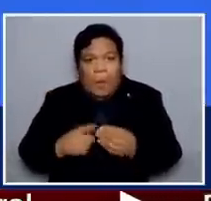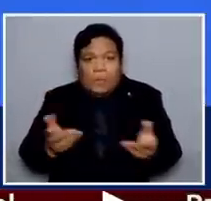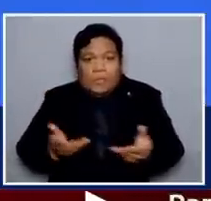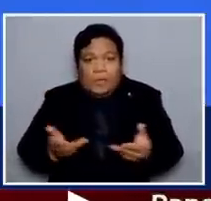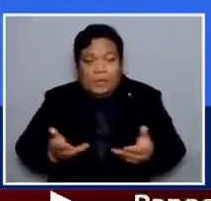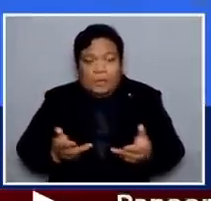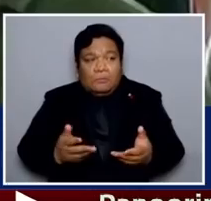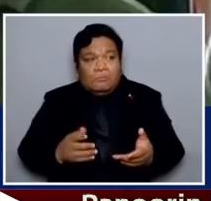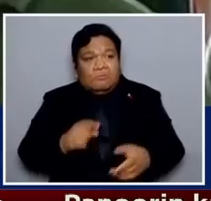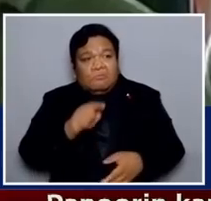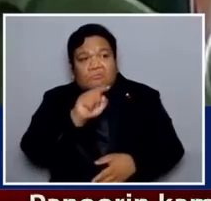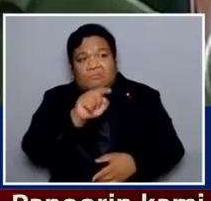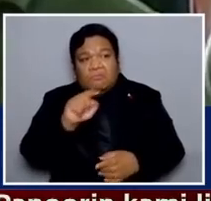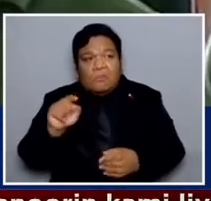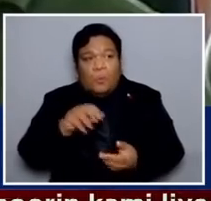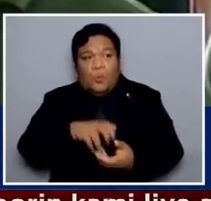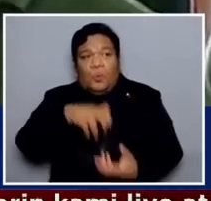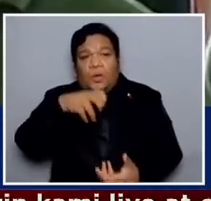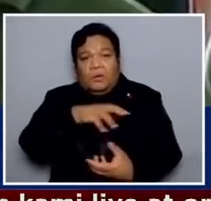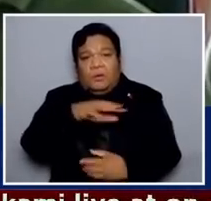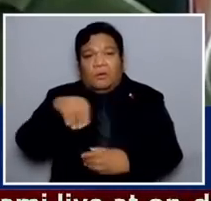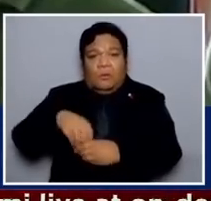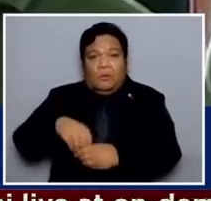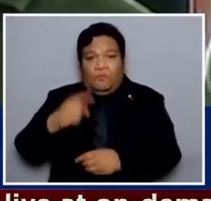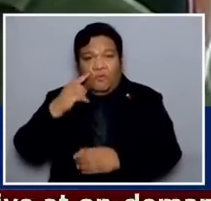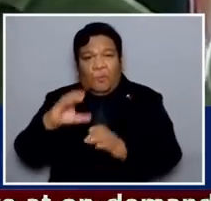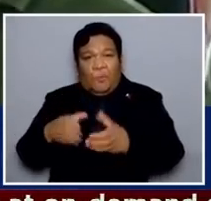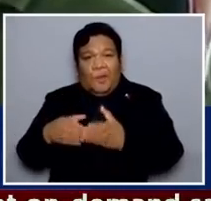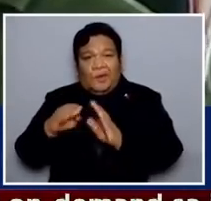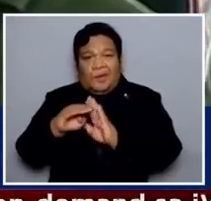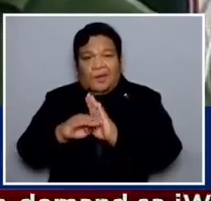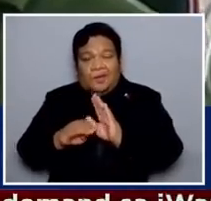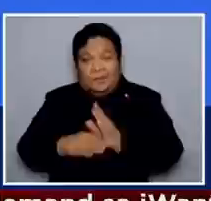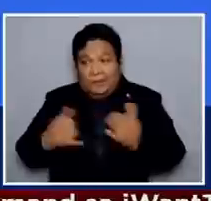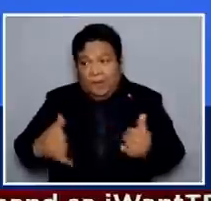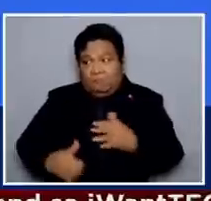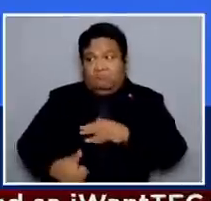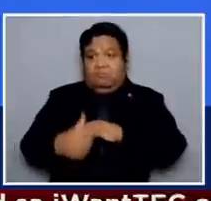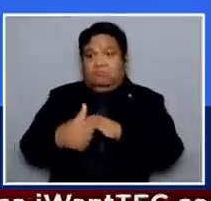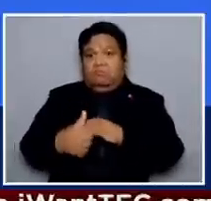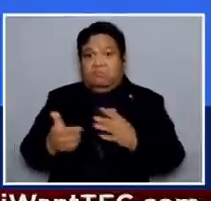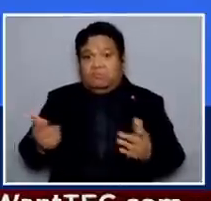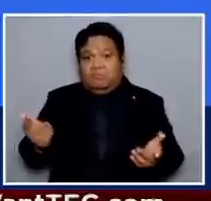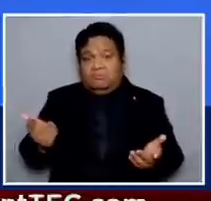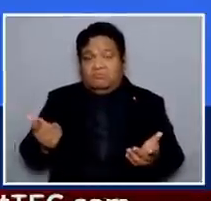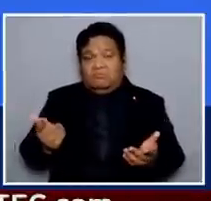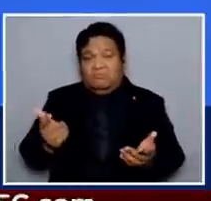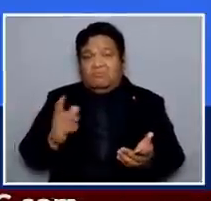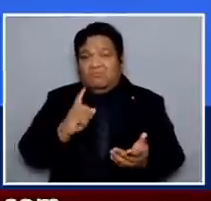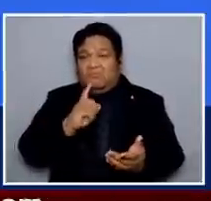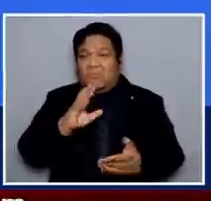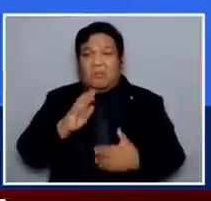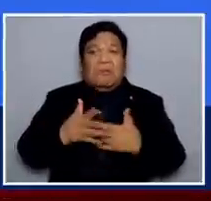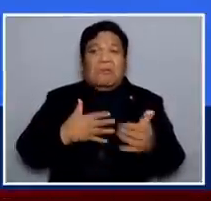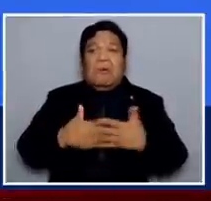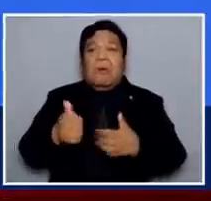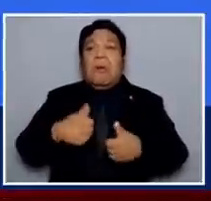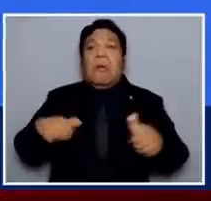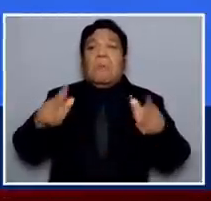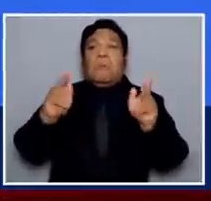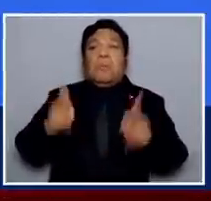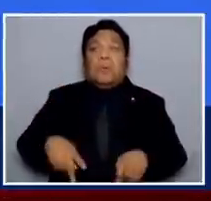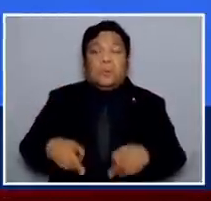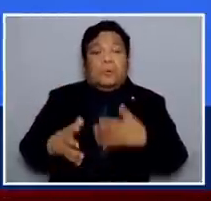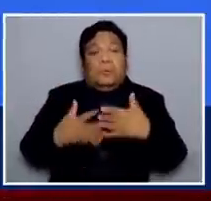follow. So ang lumabas ho ngayon, ito na. Basi sino na lang, lahat ng mga